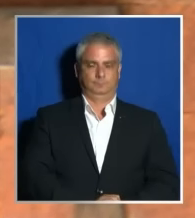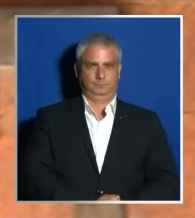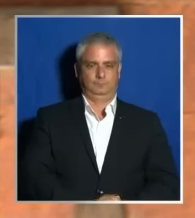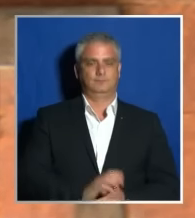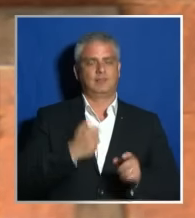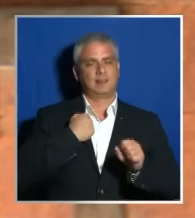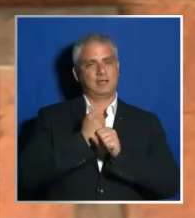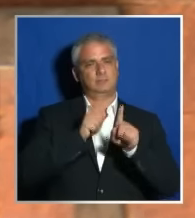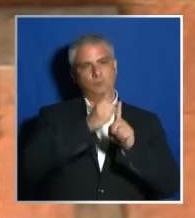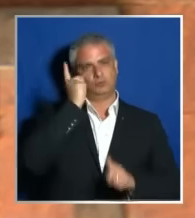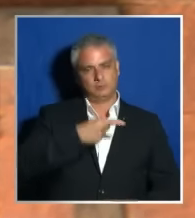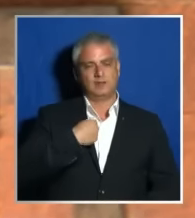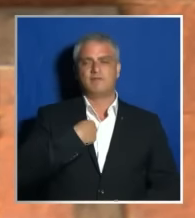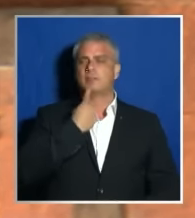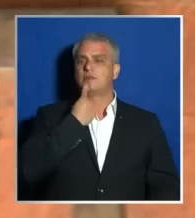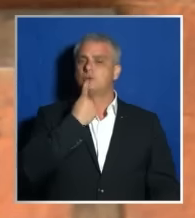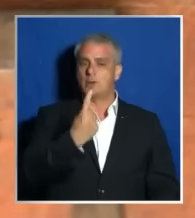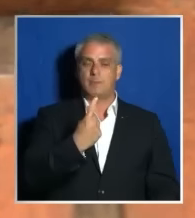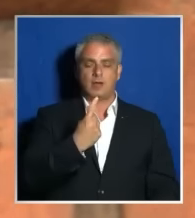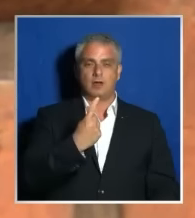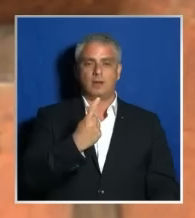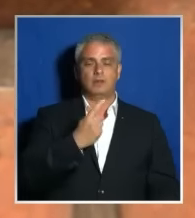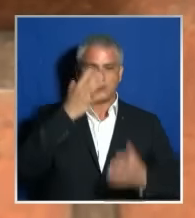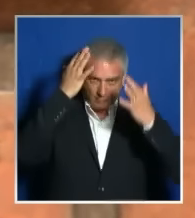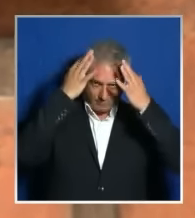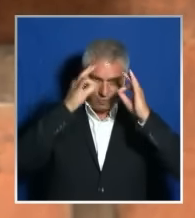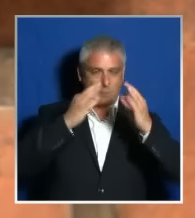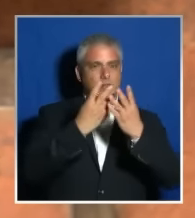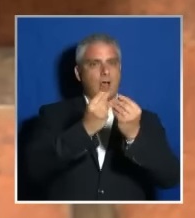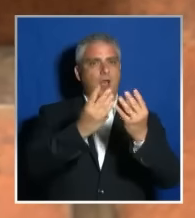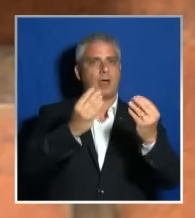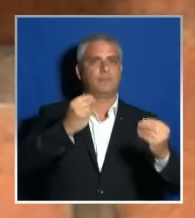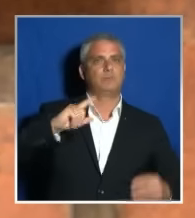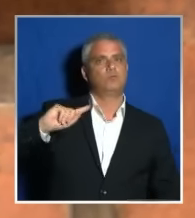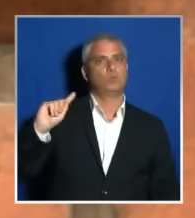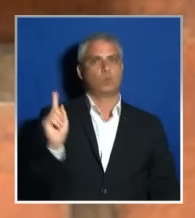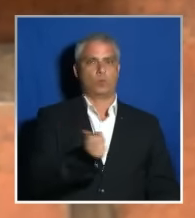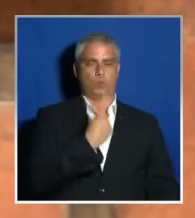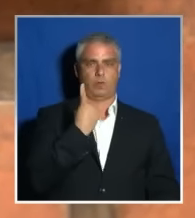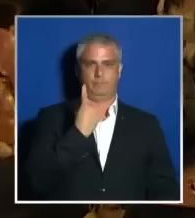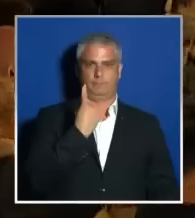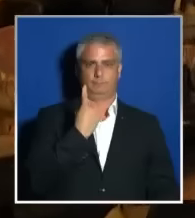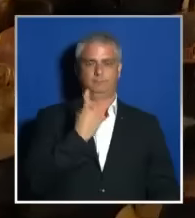אעשה כמצוותך ואומר, מכובדיי הרבים כולם,